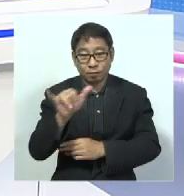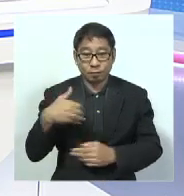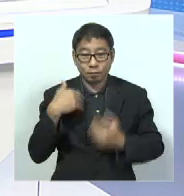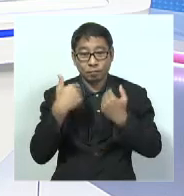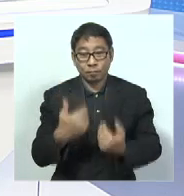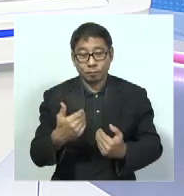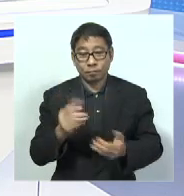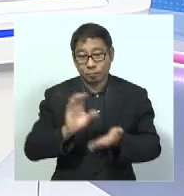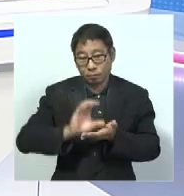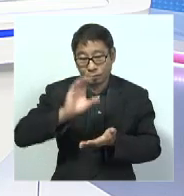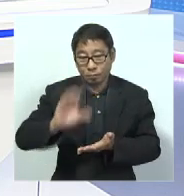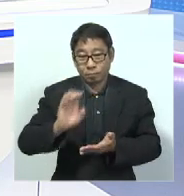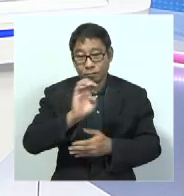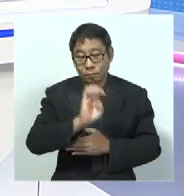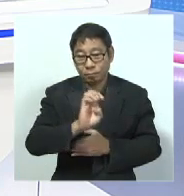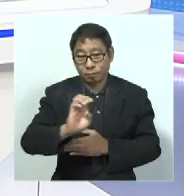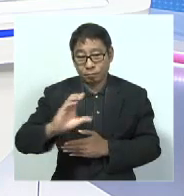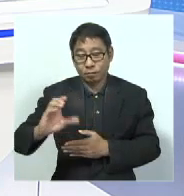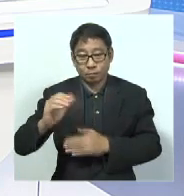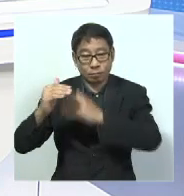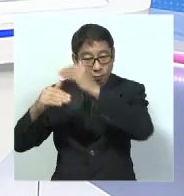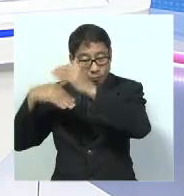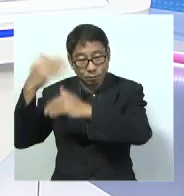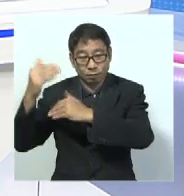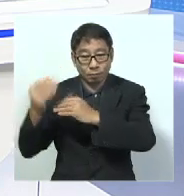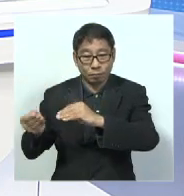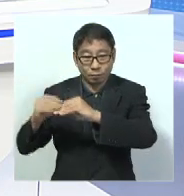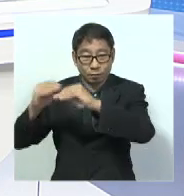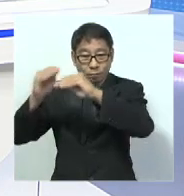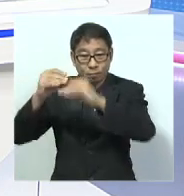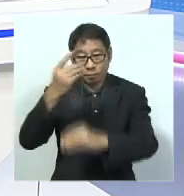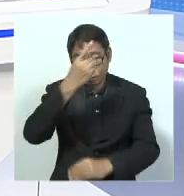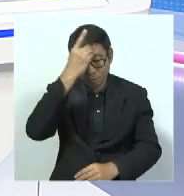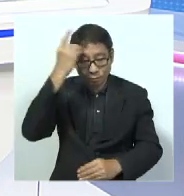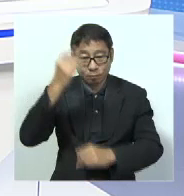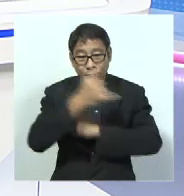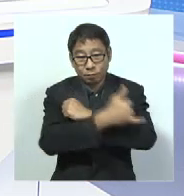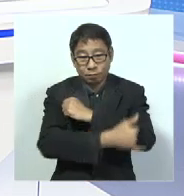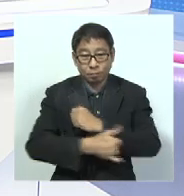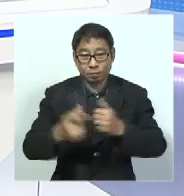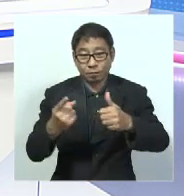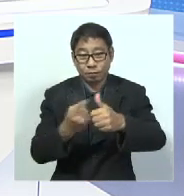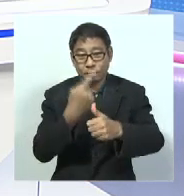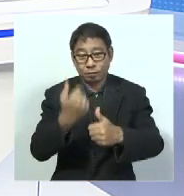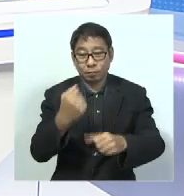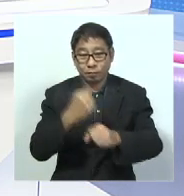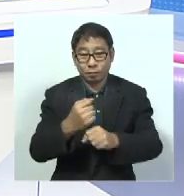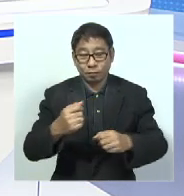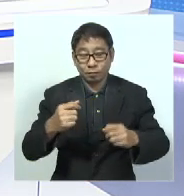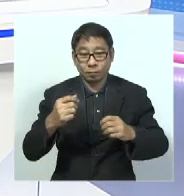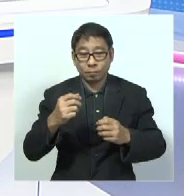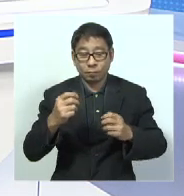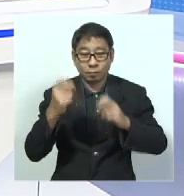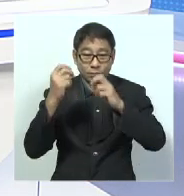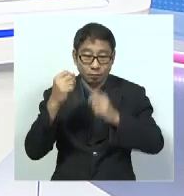ำคัญนะคะการลงทุนในพื้นที่ EEC ก็จะมีความก้าวหน้ามากขึ้นเพราะว่าเยอรมันเป็นประเทศเป็นชาติแรกที่ผลิตรถไฟ